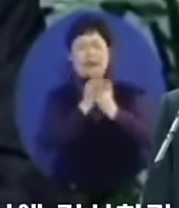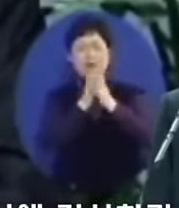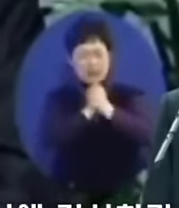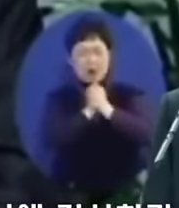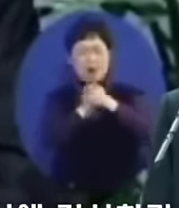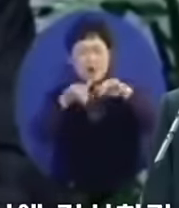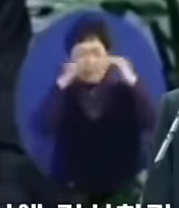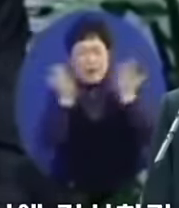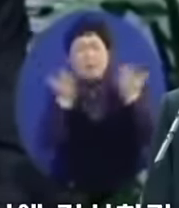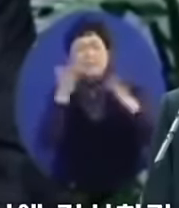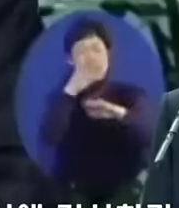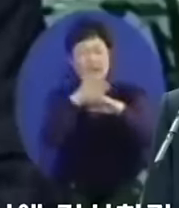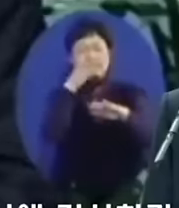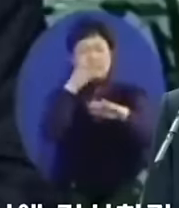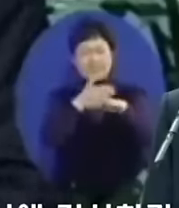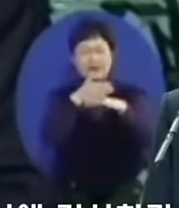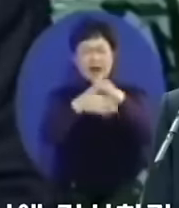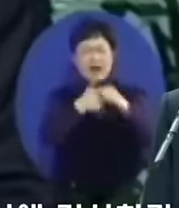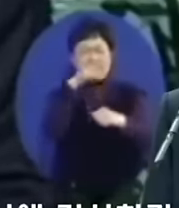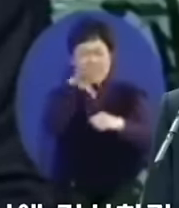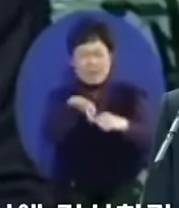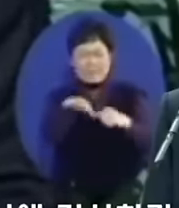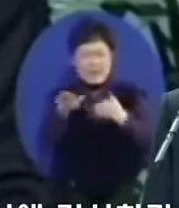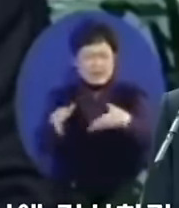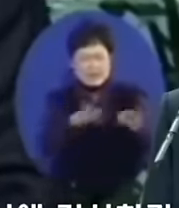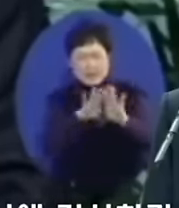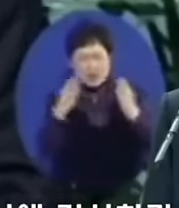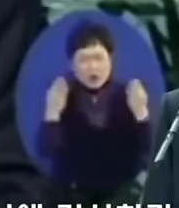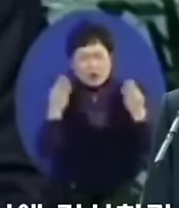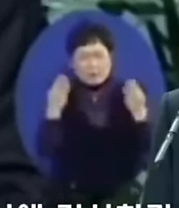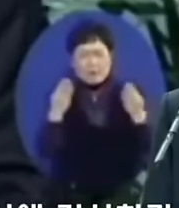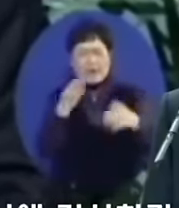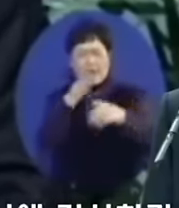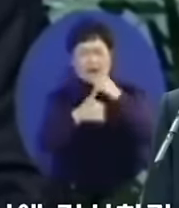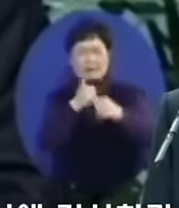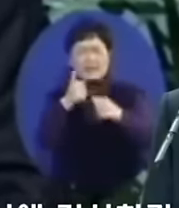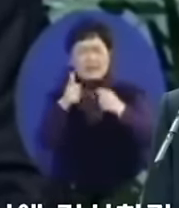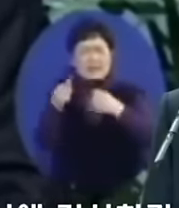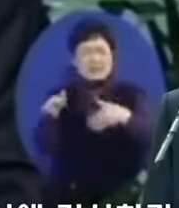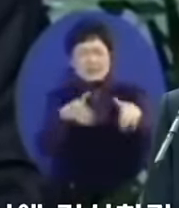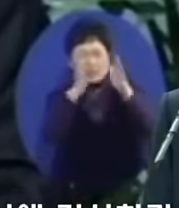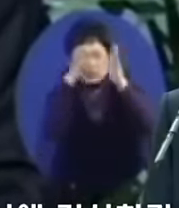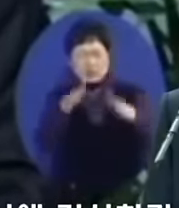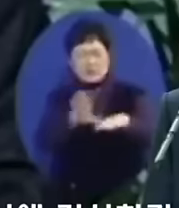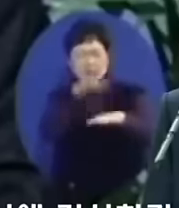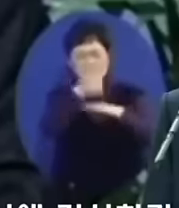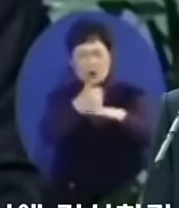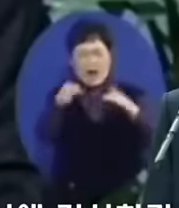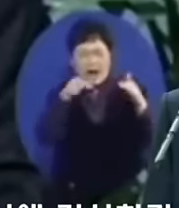기도하고 범사에 감사해서 하나님 앞에 길을 열어놓으면 하나님이 이를 통해서 그리스도 안에서